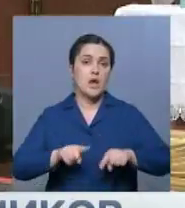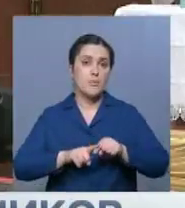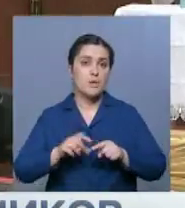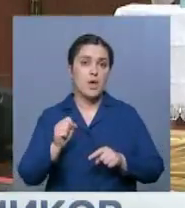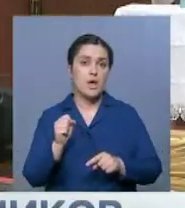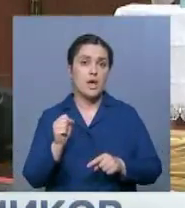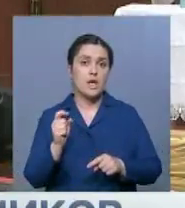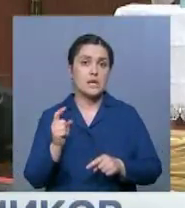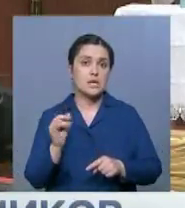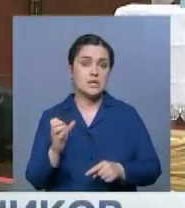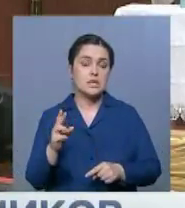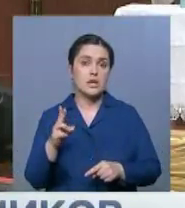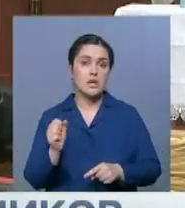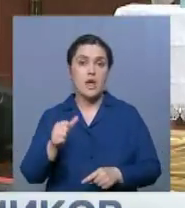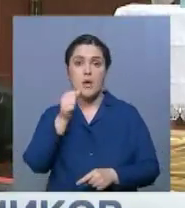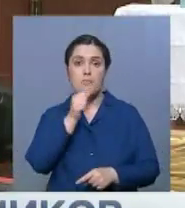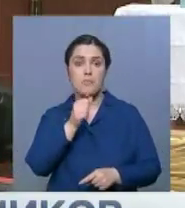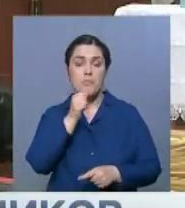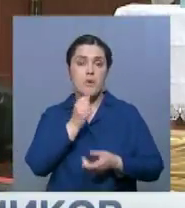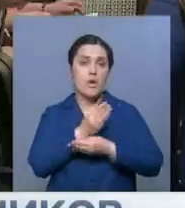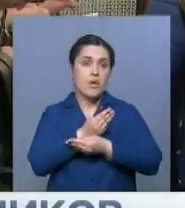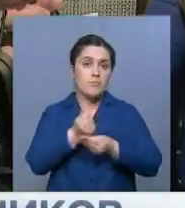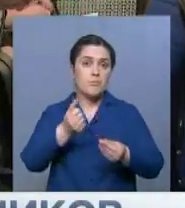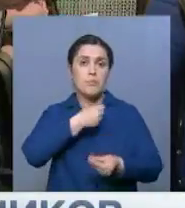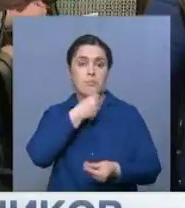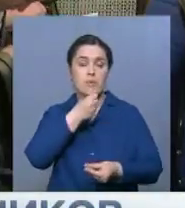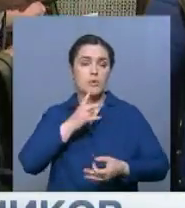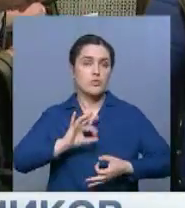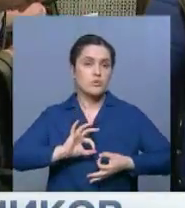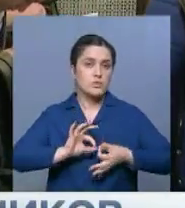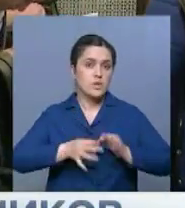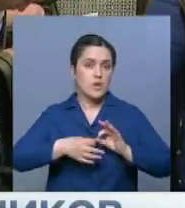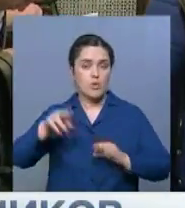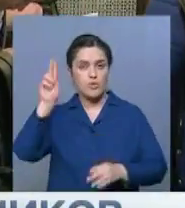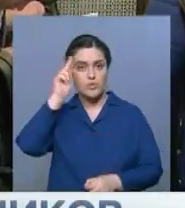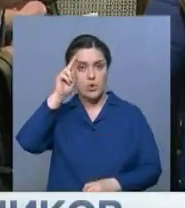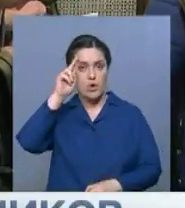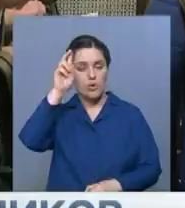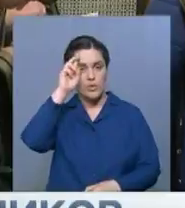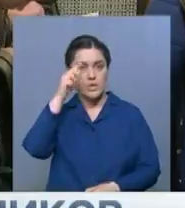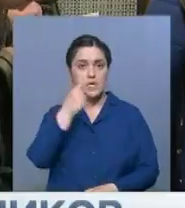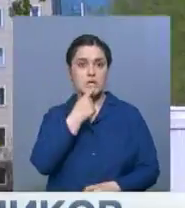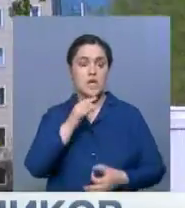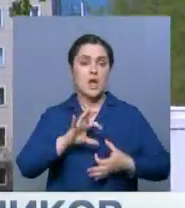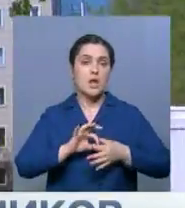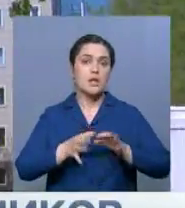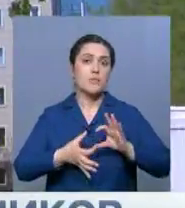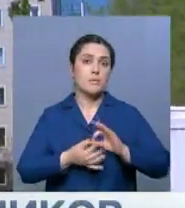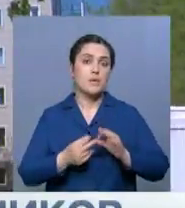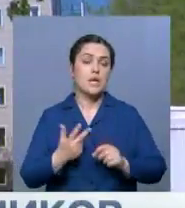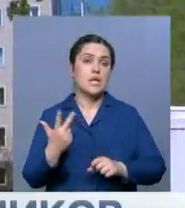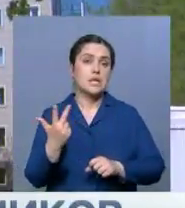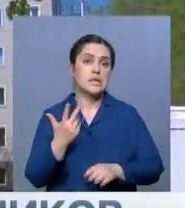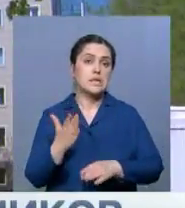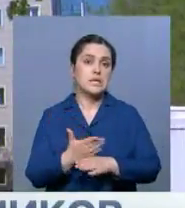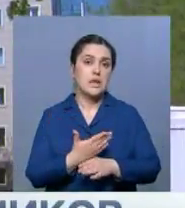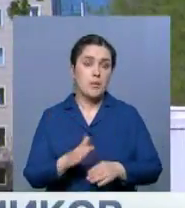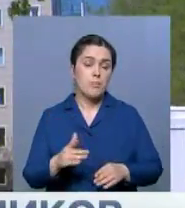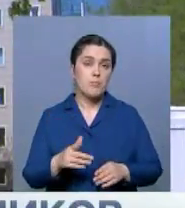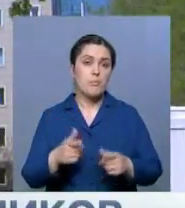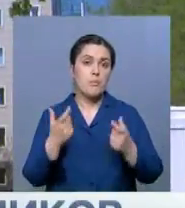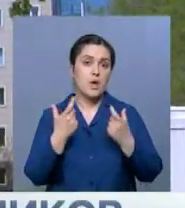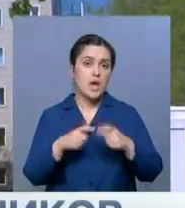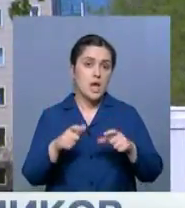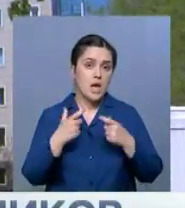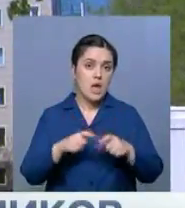объединения АХСК пытаются привлечь подростков к углубленному изучению госязыка. Олимпиада проходит в 3 этапа –